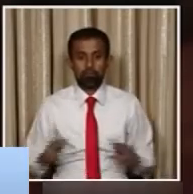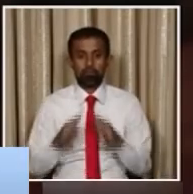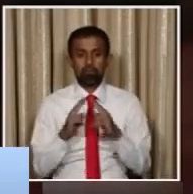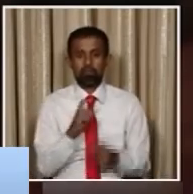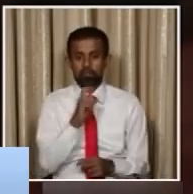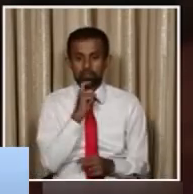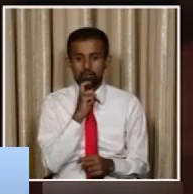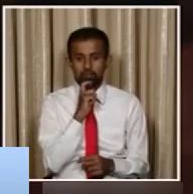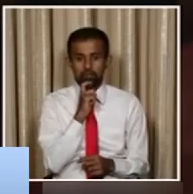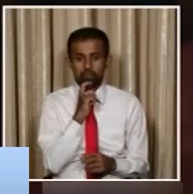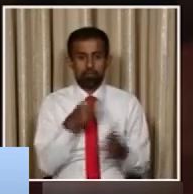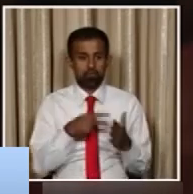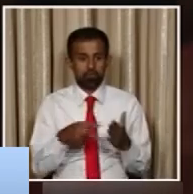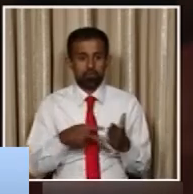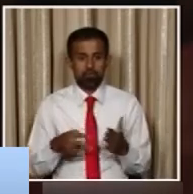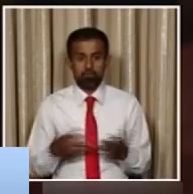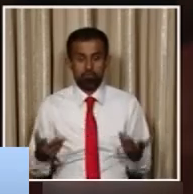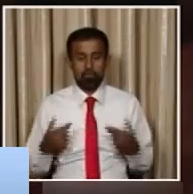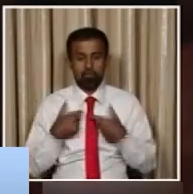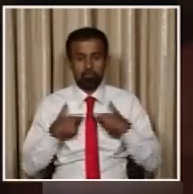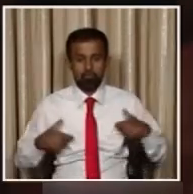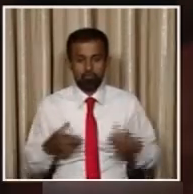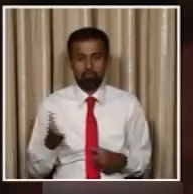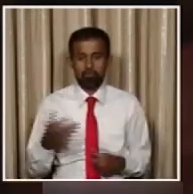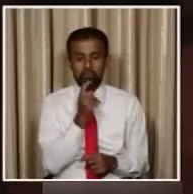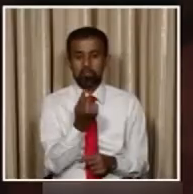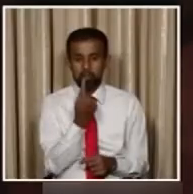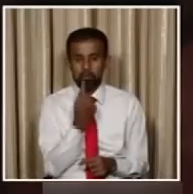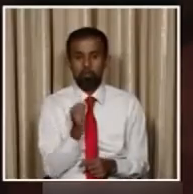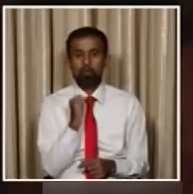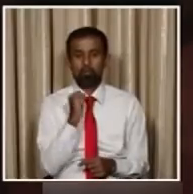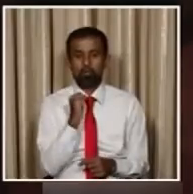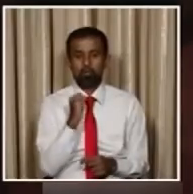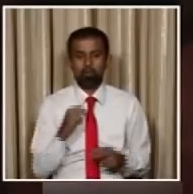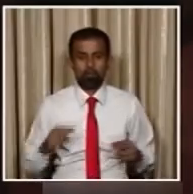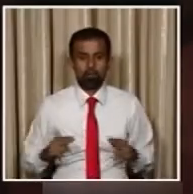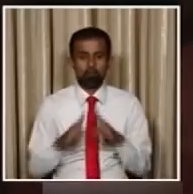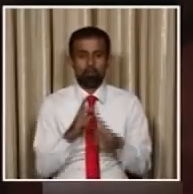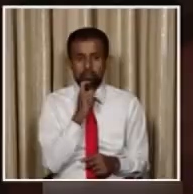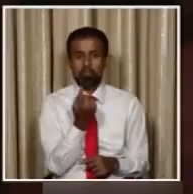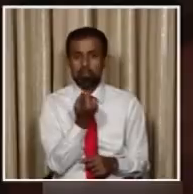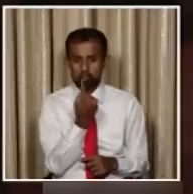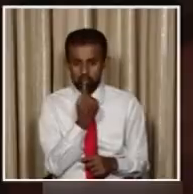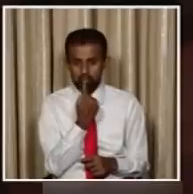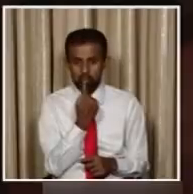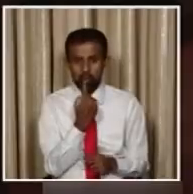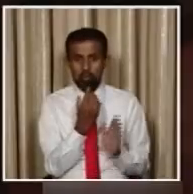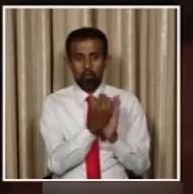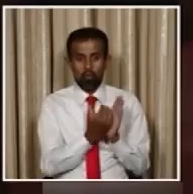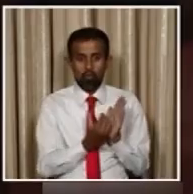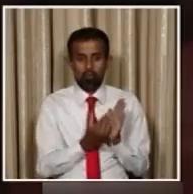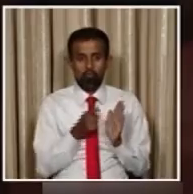ශ්‍රේෂ්ඨාධිකරණයේ නිගමනය කියව ගන්න බැරි නීතිඥවරු ඉන්නෙක් ගැන කනගාටු වෙනවා ගරු කතානායකතුමනි. ශ්‍රේෂ්ඨාධිකරණ නිගමනයේ තියෙන්නේ